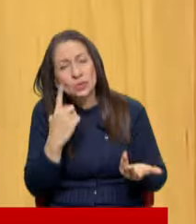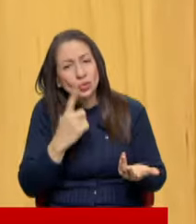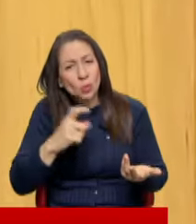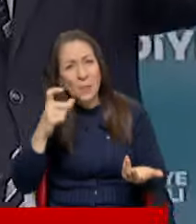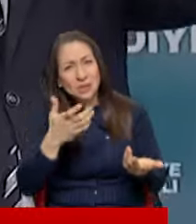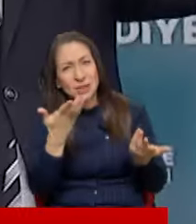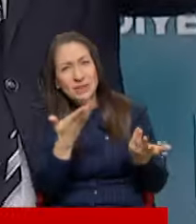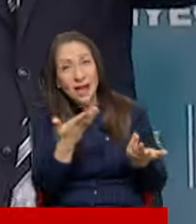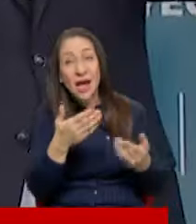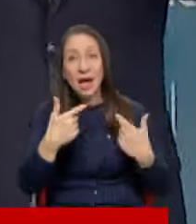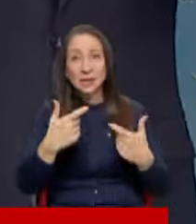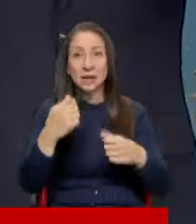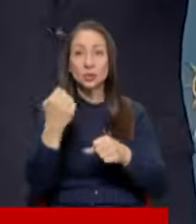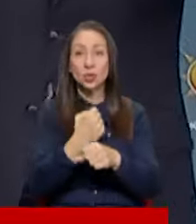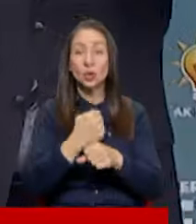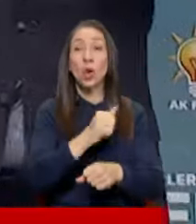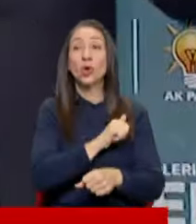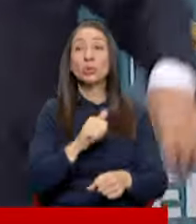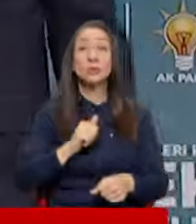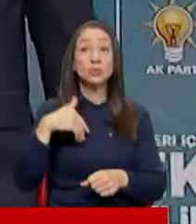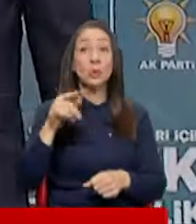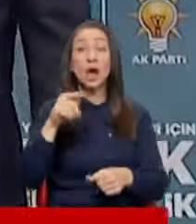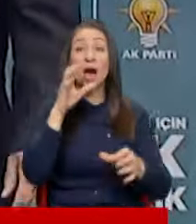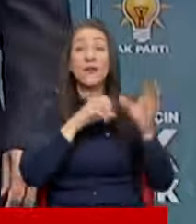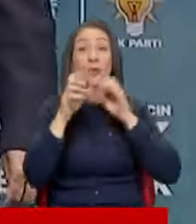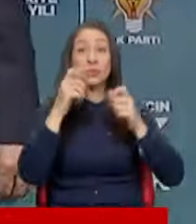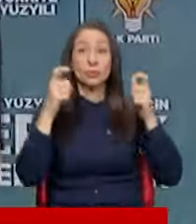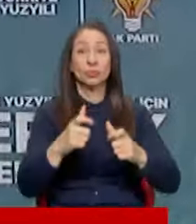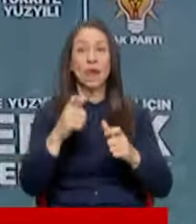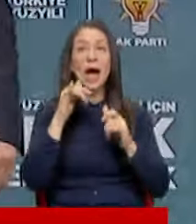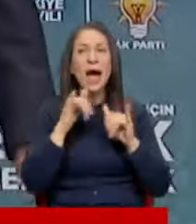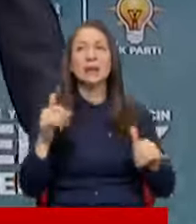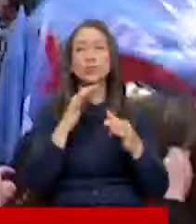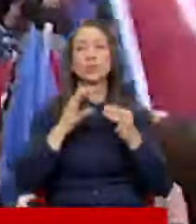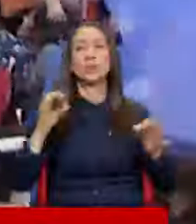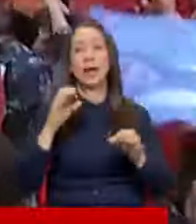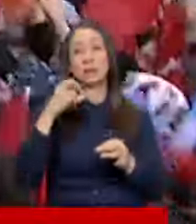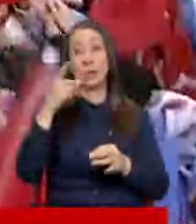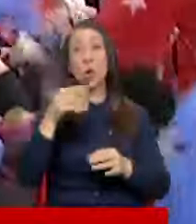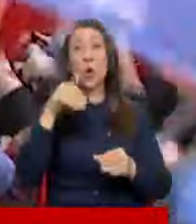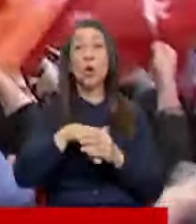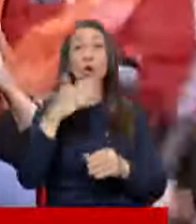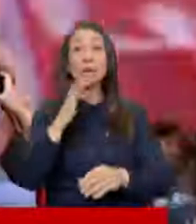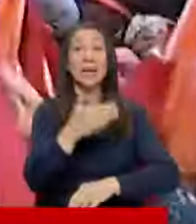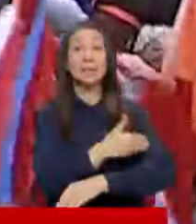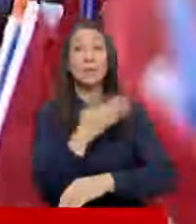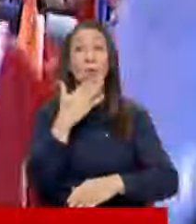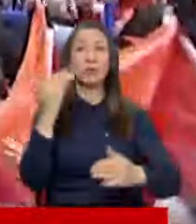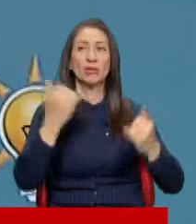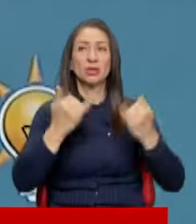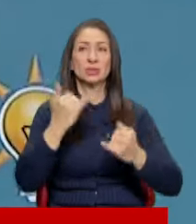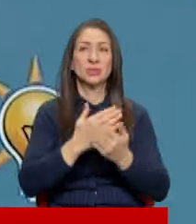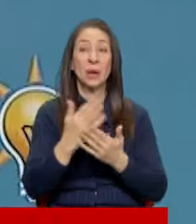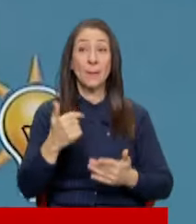cumhurbaşkanlarına Hatay Zonguldak Ordu'dan sonra Bu kez de Afyon Karahisar'da kurdu benzer cümleyi Erdoğan oy yoksa hizmet yok tartışması